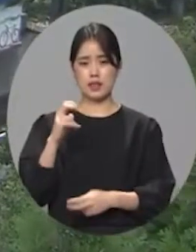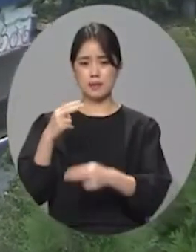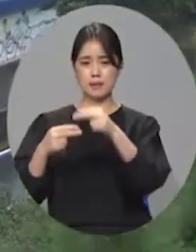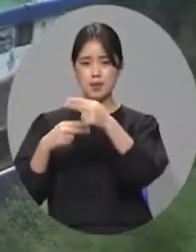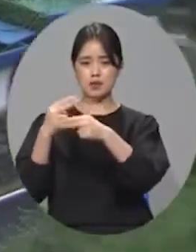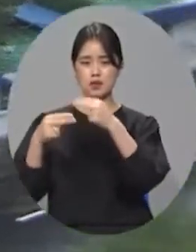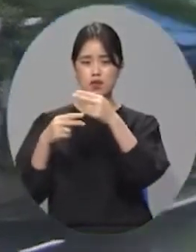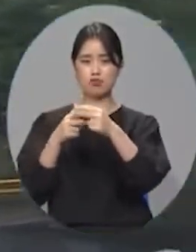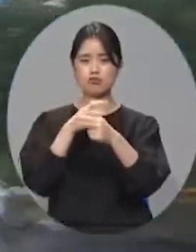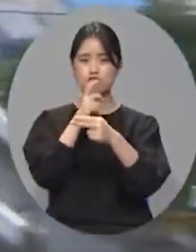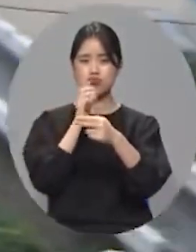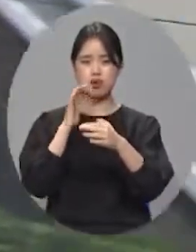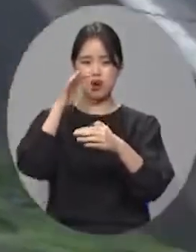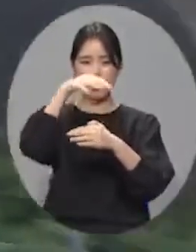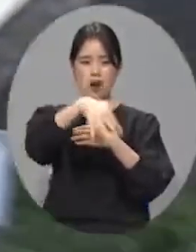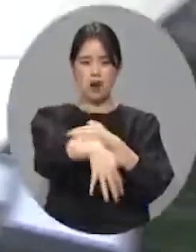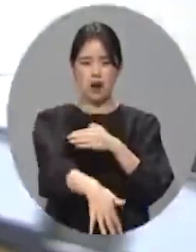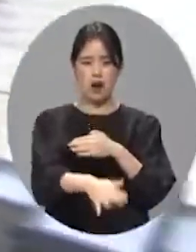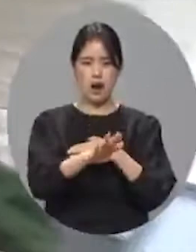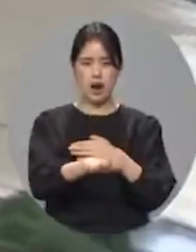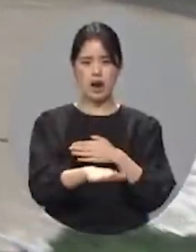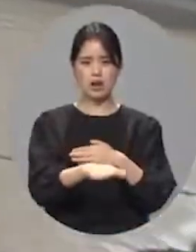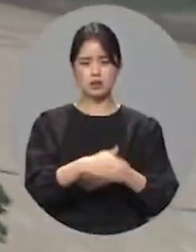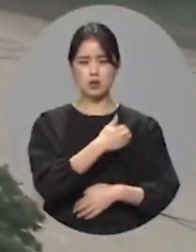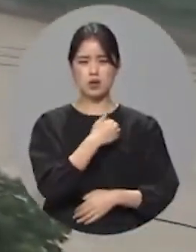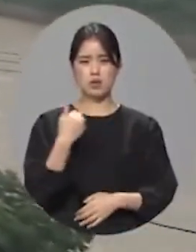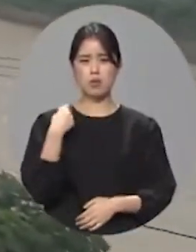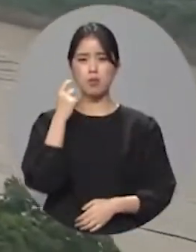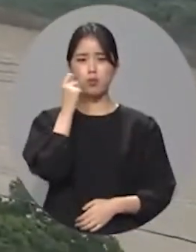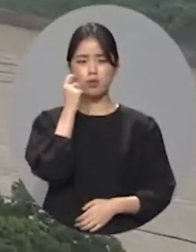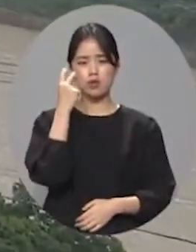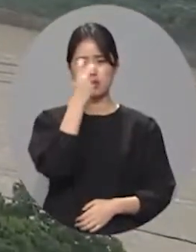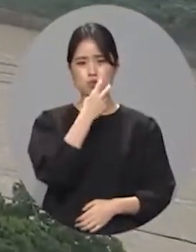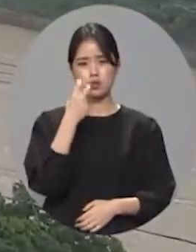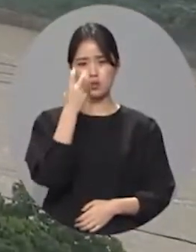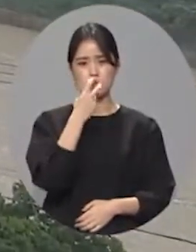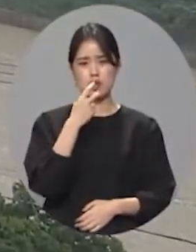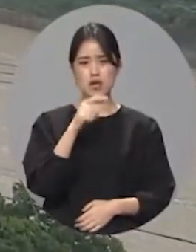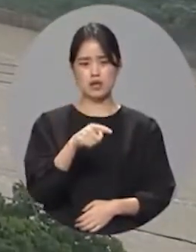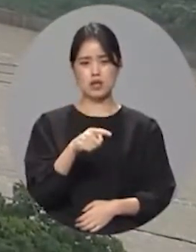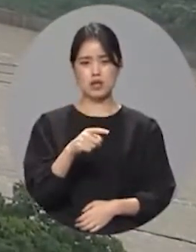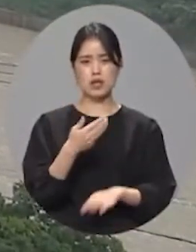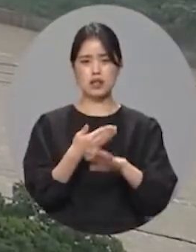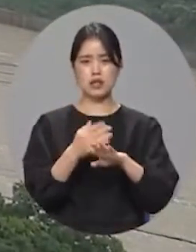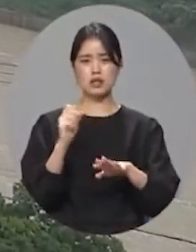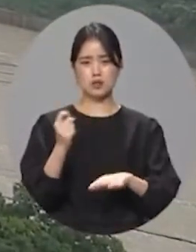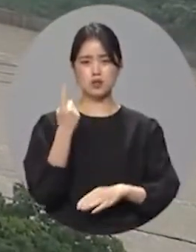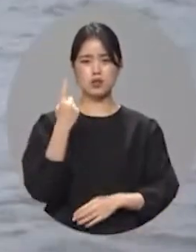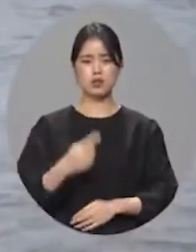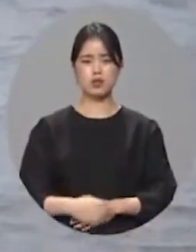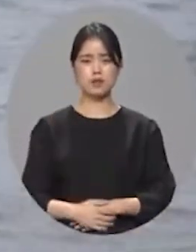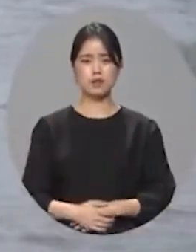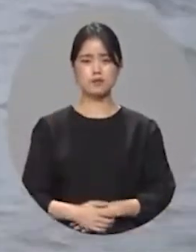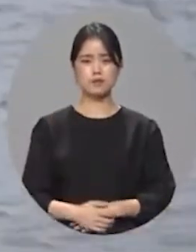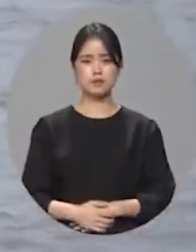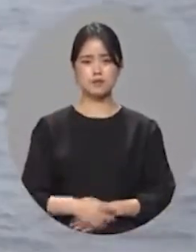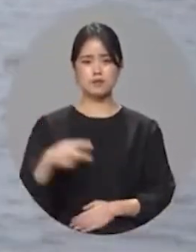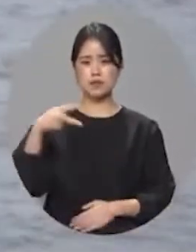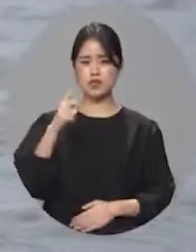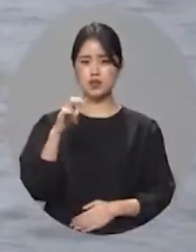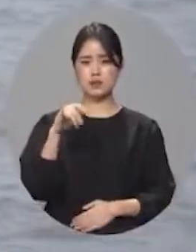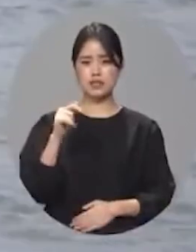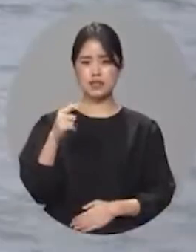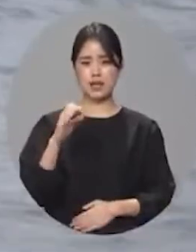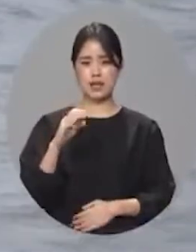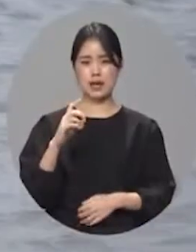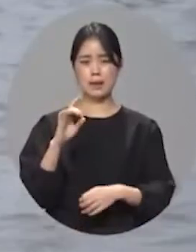윗물을 아래쪽에서 감당하기 벅차 다는 것도 이번 조사에서 제기된 옷보다는 숙제입니다 섬진강 빼면